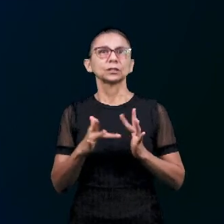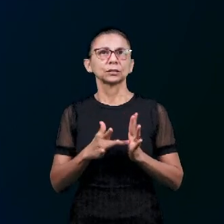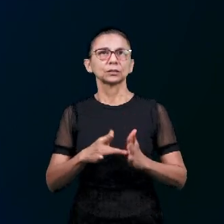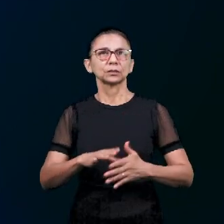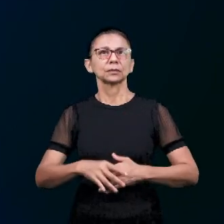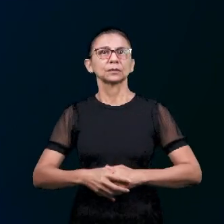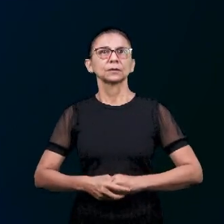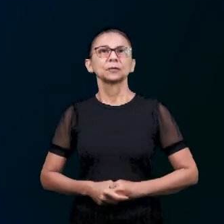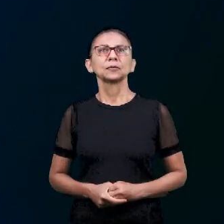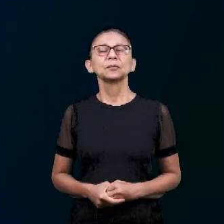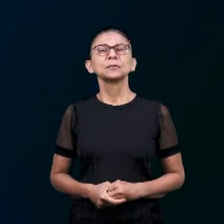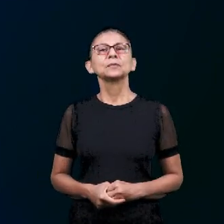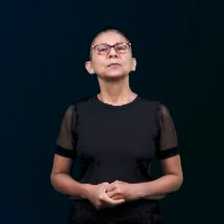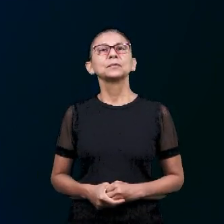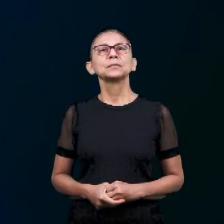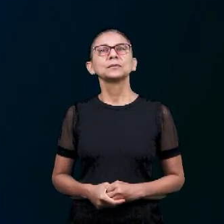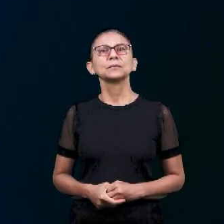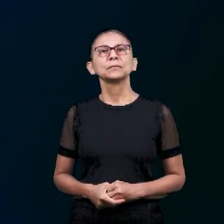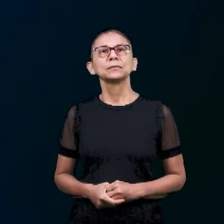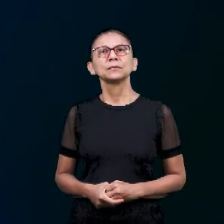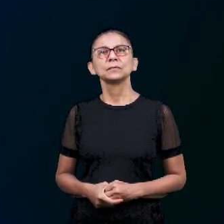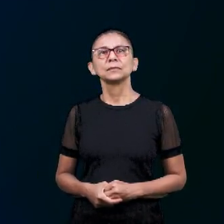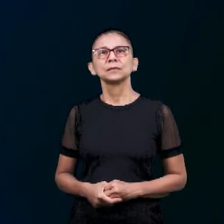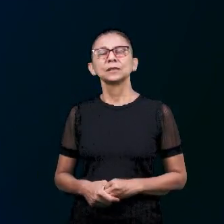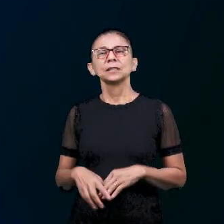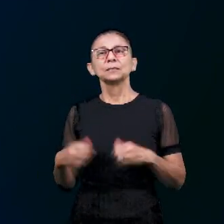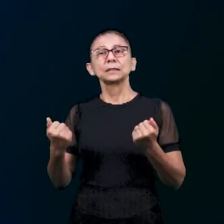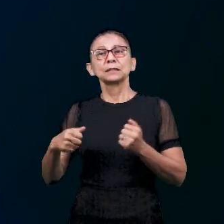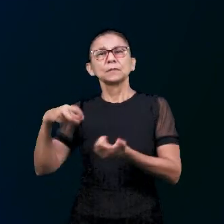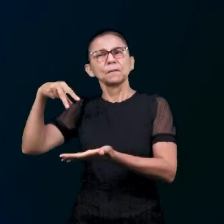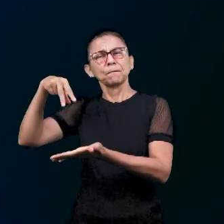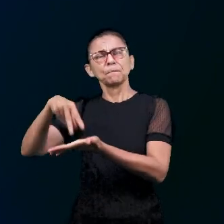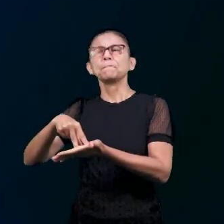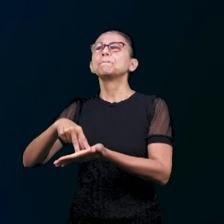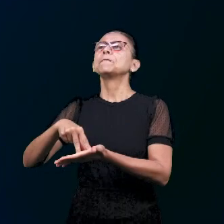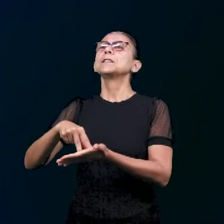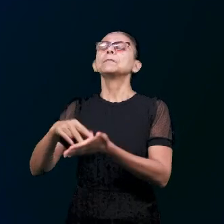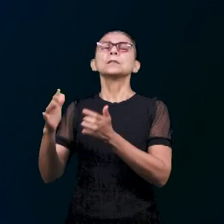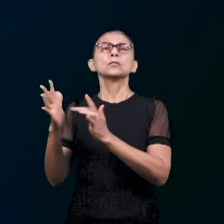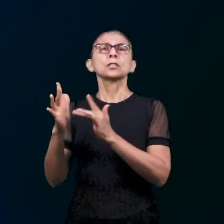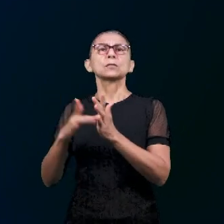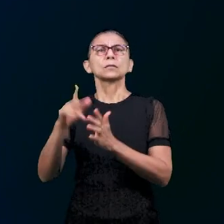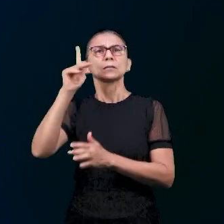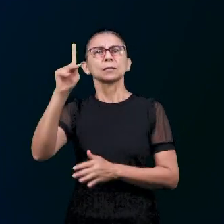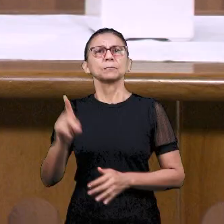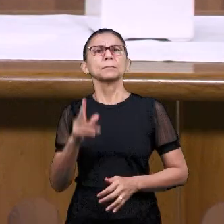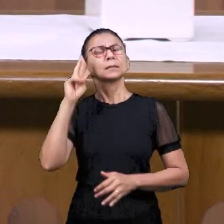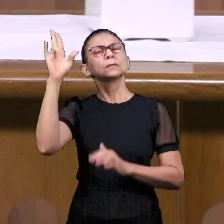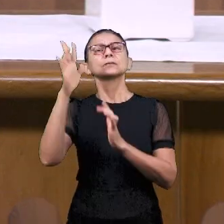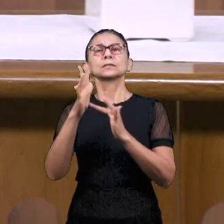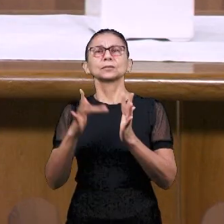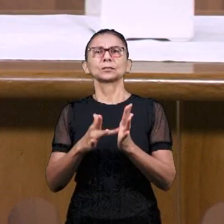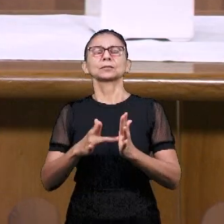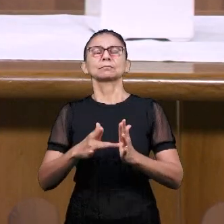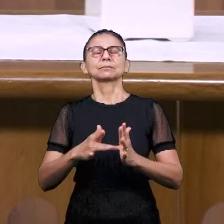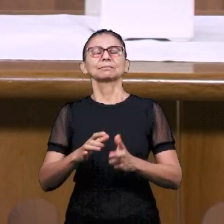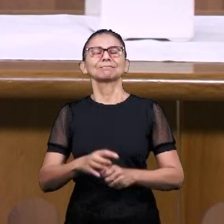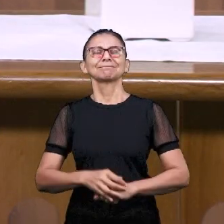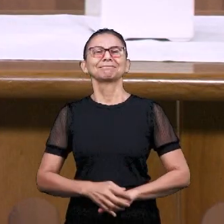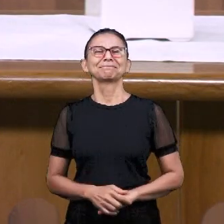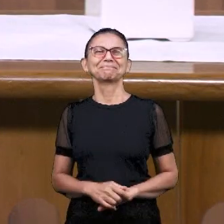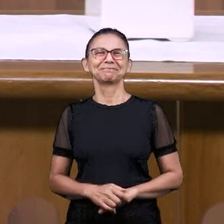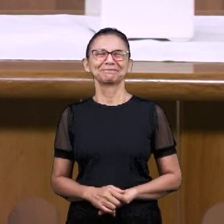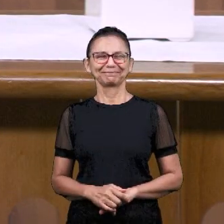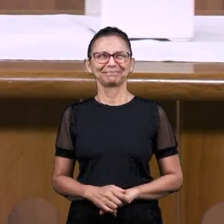Amen. Nous avons besoin de Jésus, être fidèle jusqu'à ce qu'il revienne. La paix du Seigneur. Amen, mon frère. Quelle